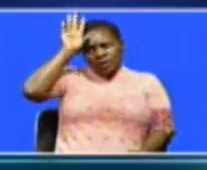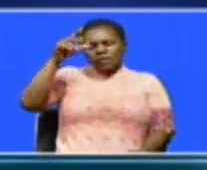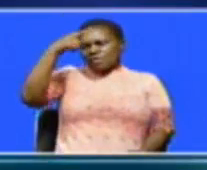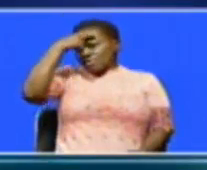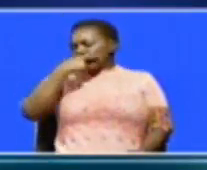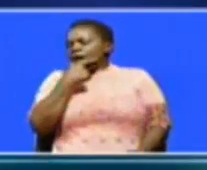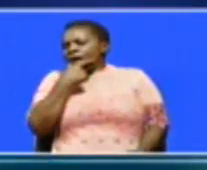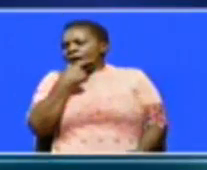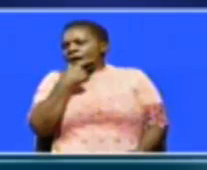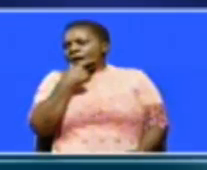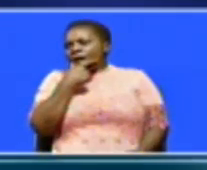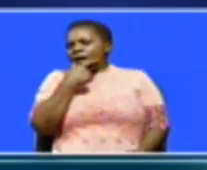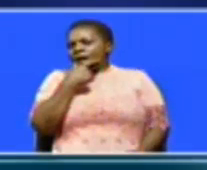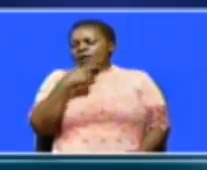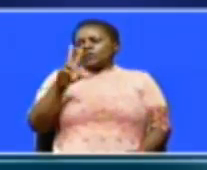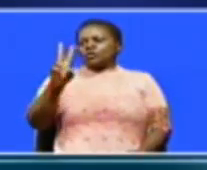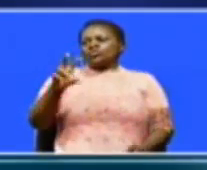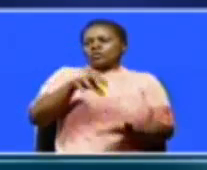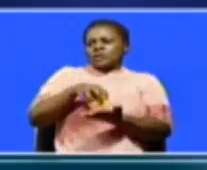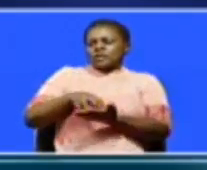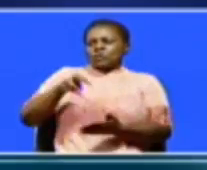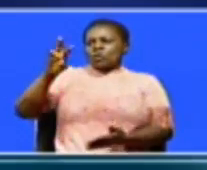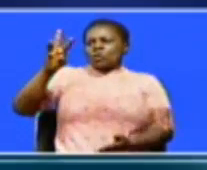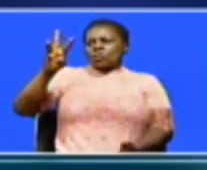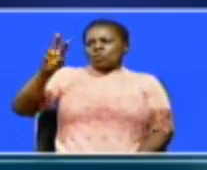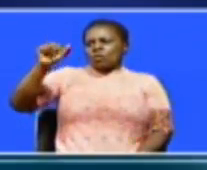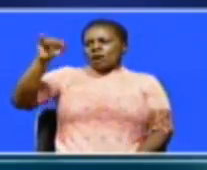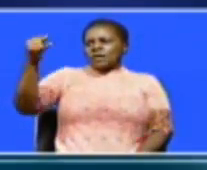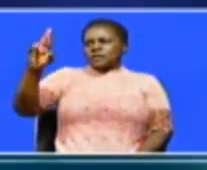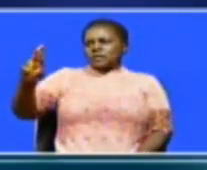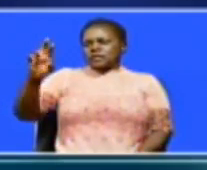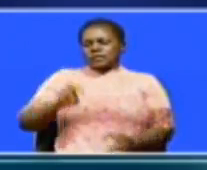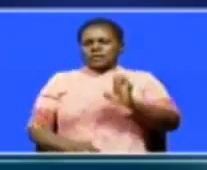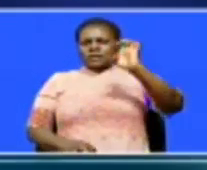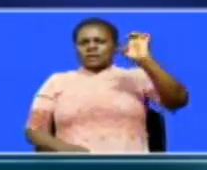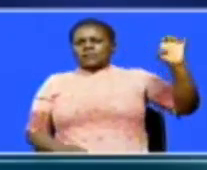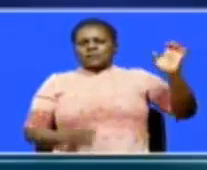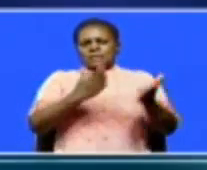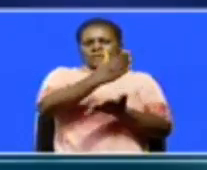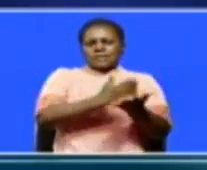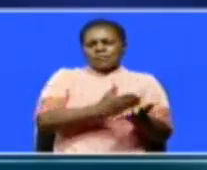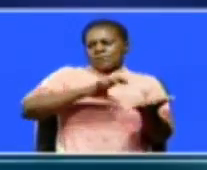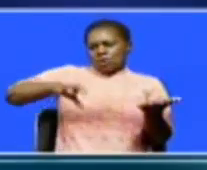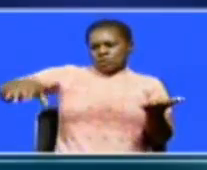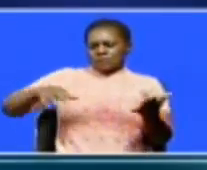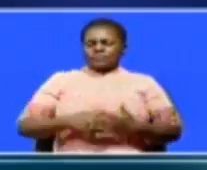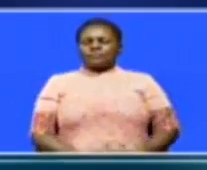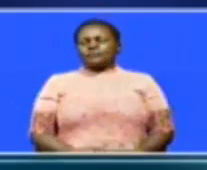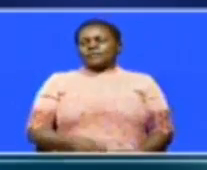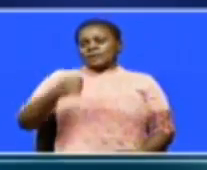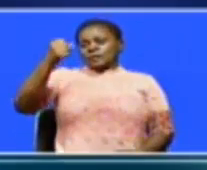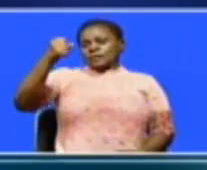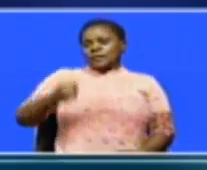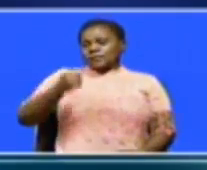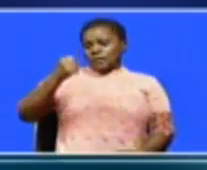Thika, and the 2 cases in Wajir are from Wajir East sub-county. In